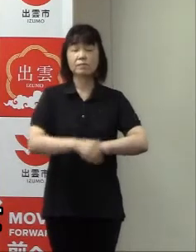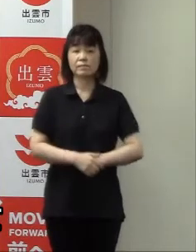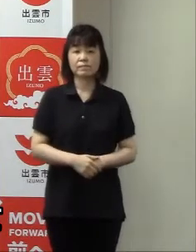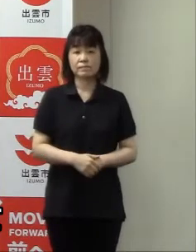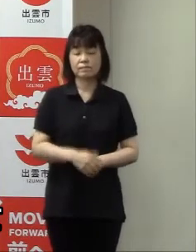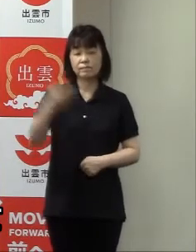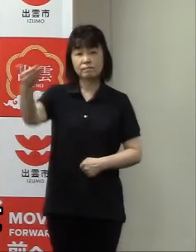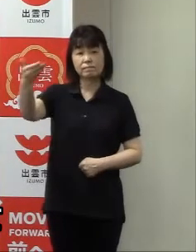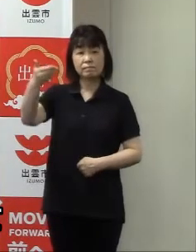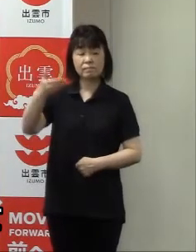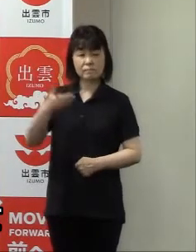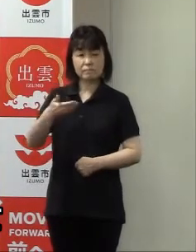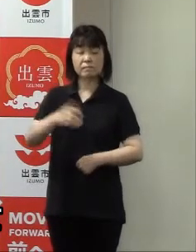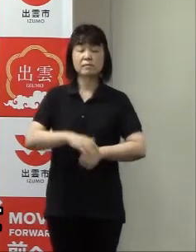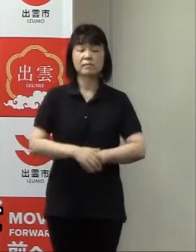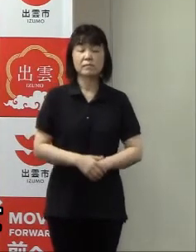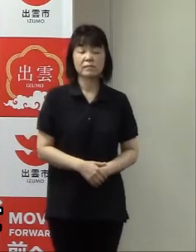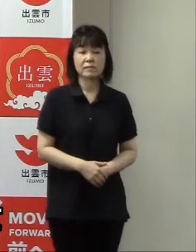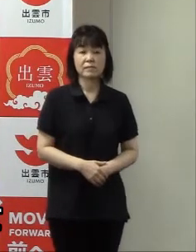先日、